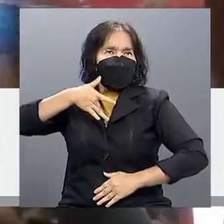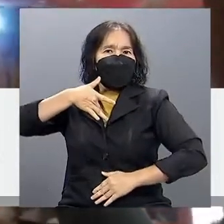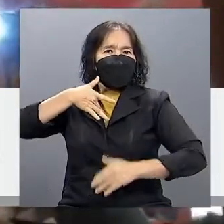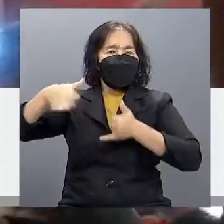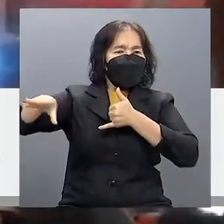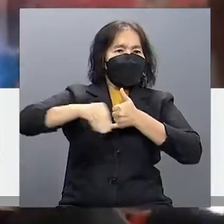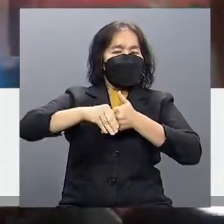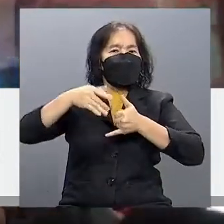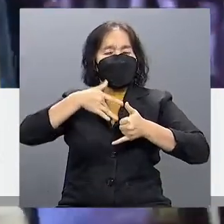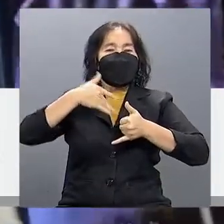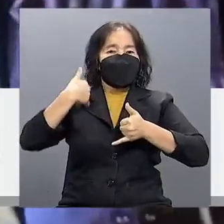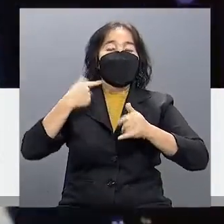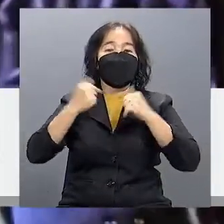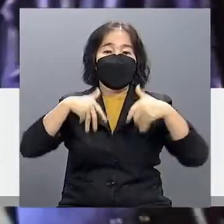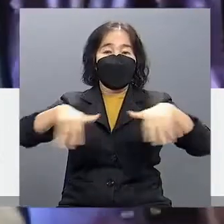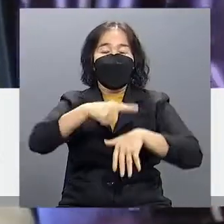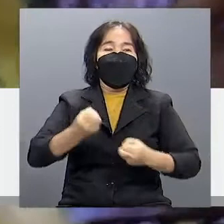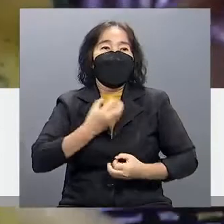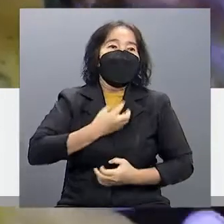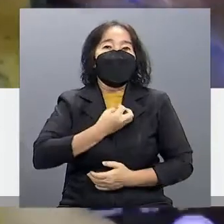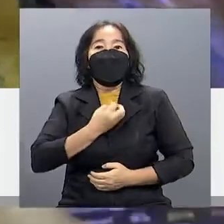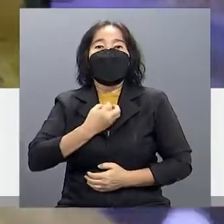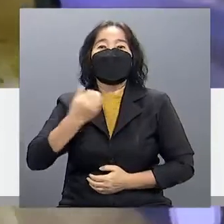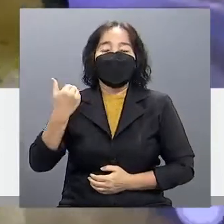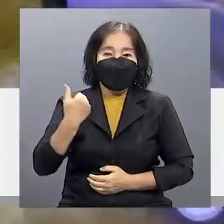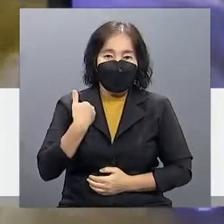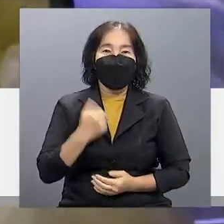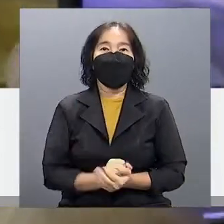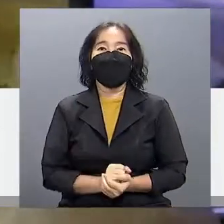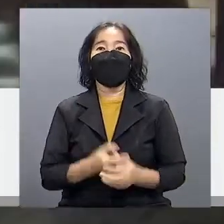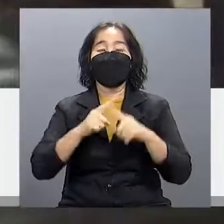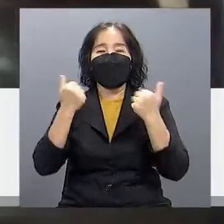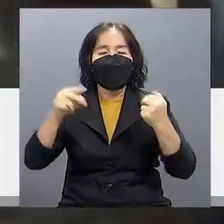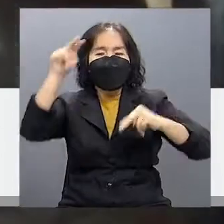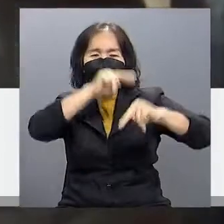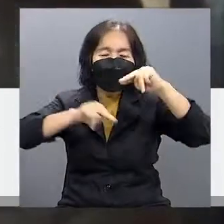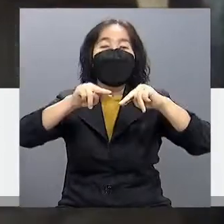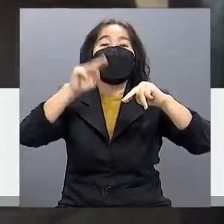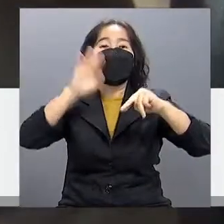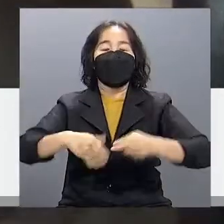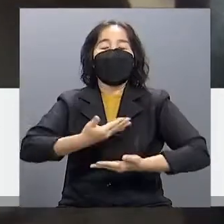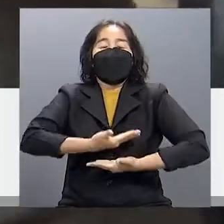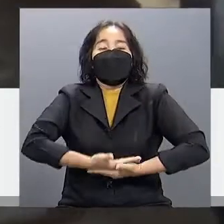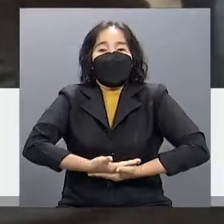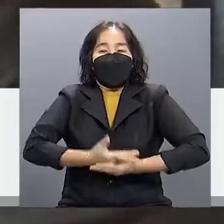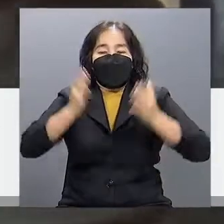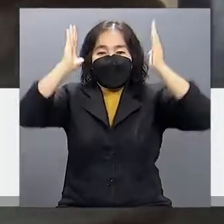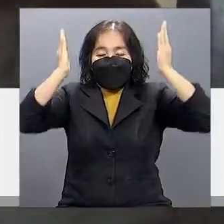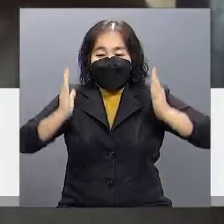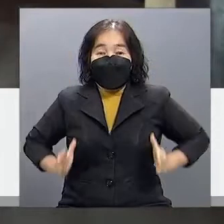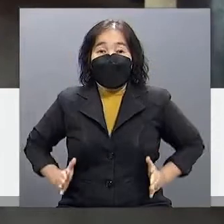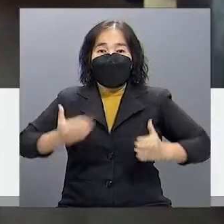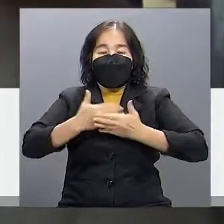ให้ประชาชนแตกตื่นกันทั้งเมืองจากการตรวจสอบเบื้องต้นพบว่าองค์พระมีรอยแตกร้าวและกระเบื้องหลังคาหลุดค่